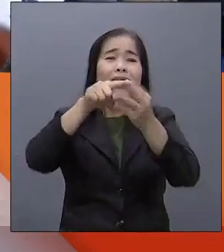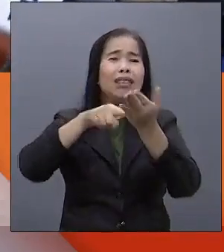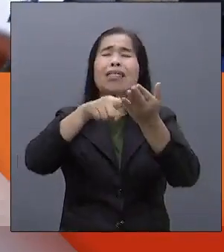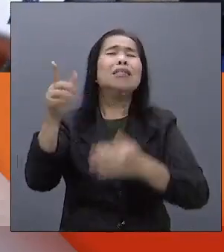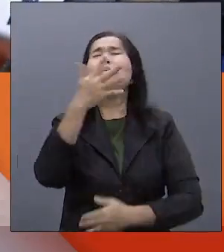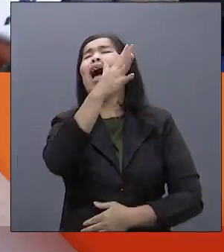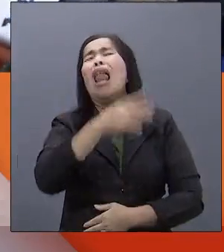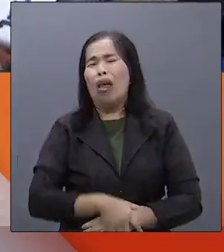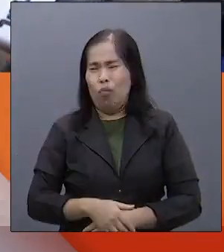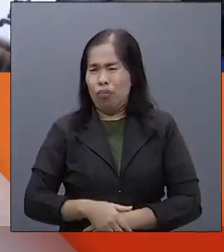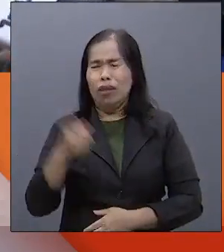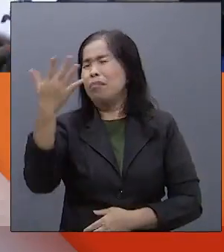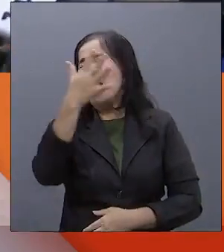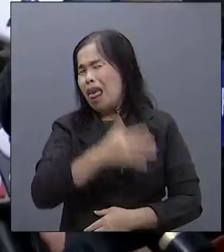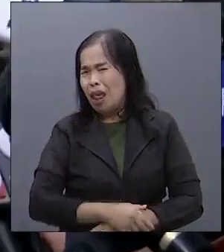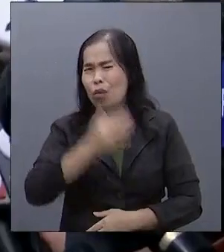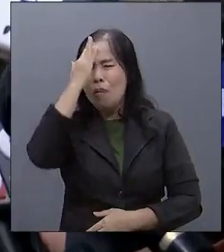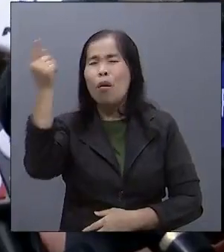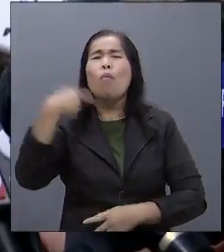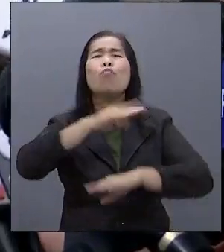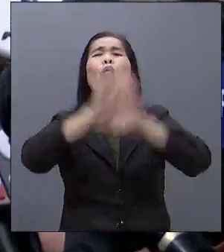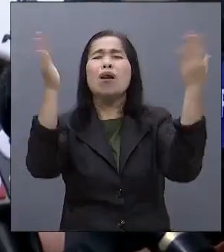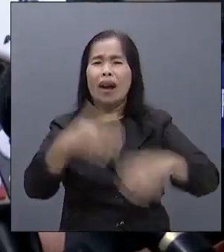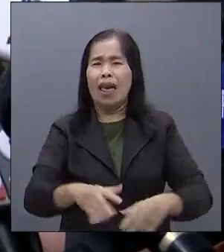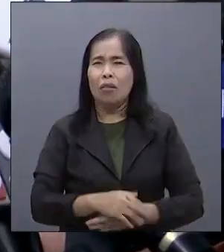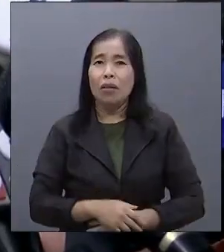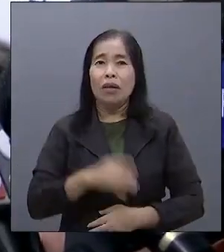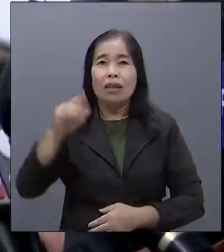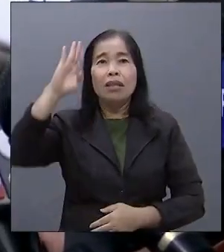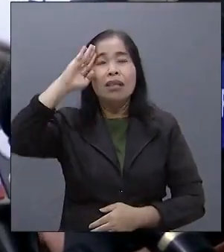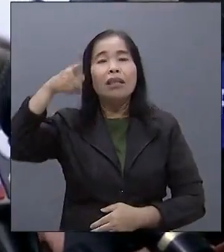พราะฉะนั้นเนี่ยขอให้พวกเราเลยบอกแล้วว่าลุงตู่ท่านวางมือแล้วนะ